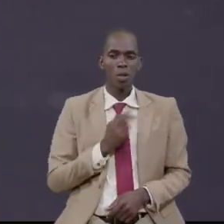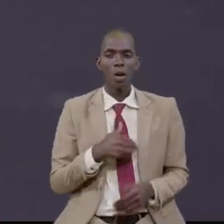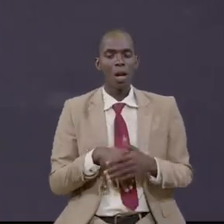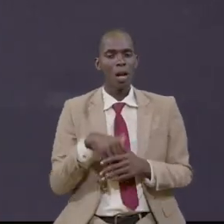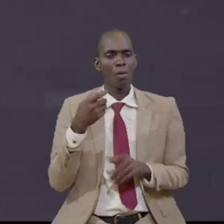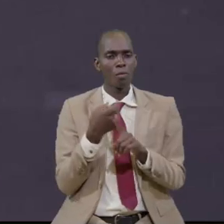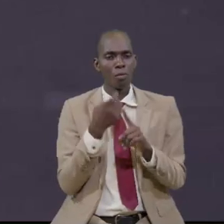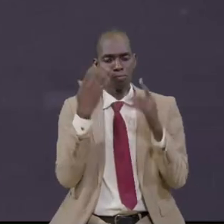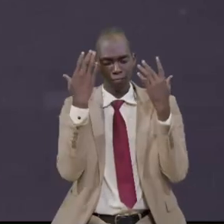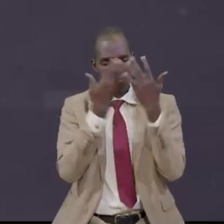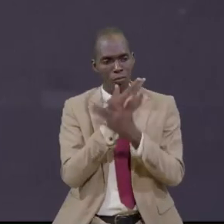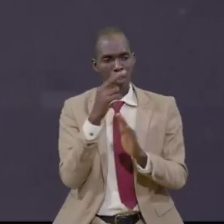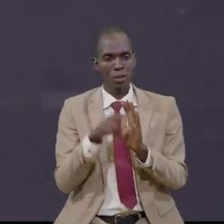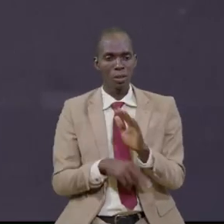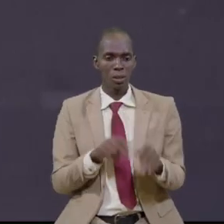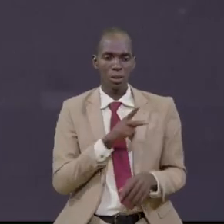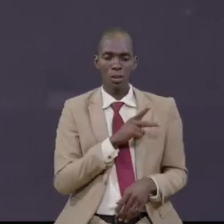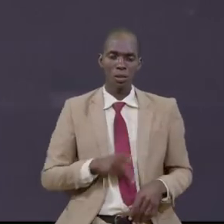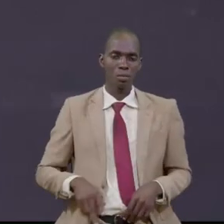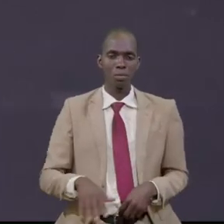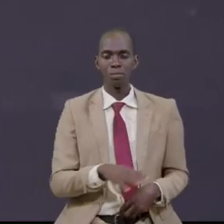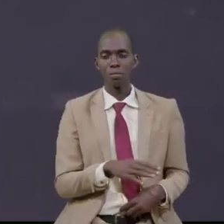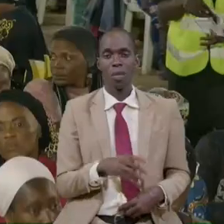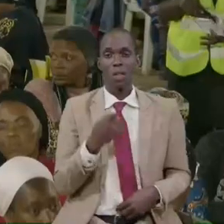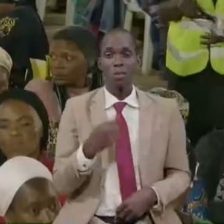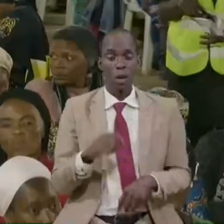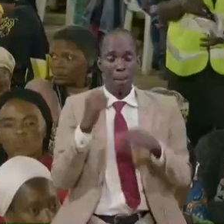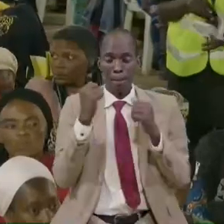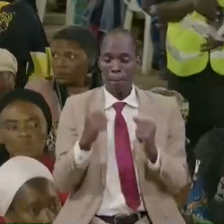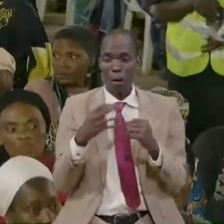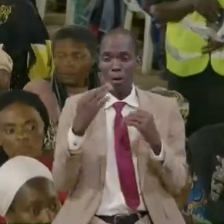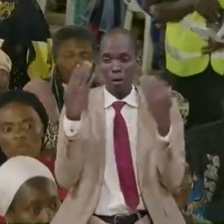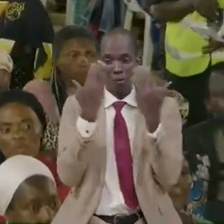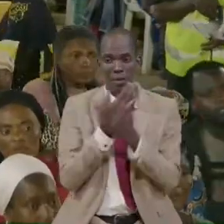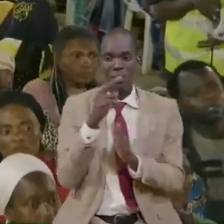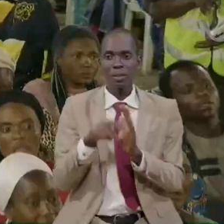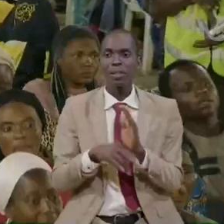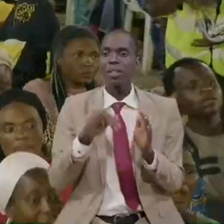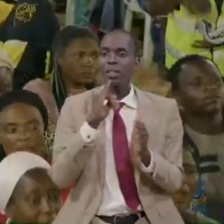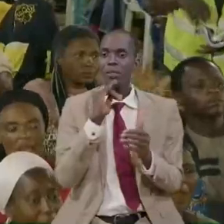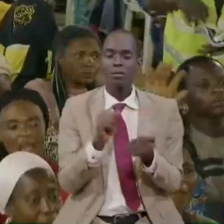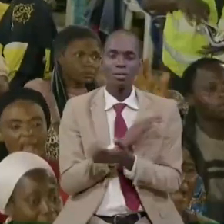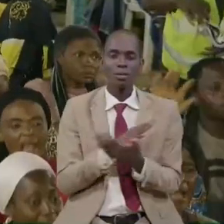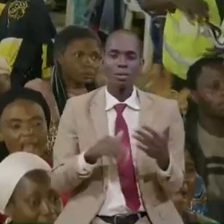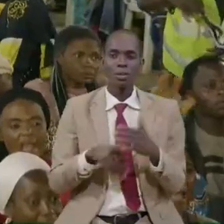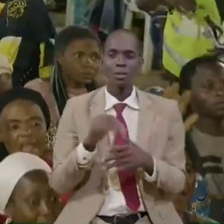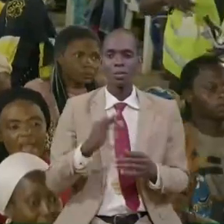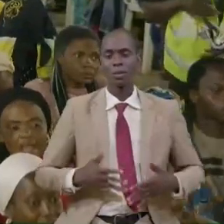ténèbres. Le pouvoir des ténèbres est brisé dans votre vie au nom de Jésus.